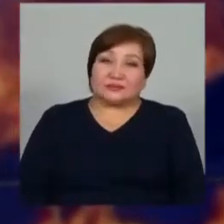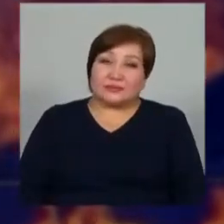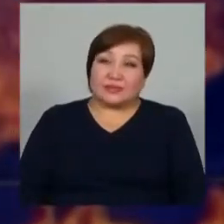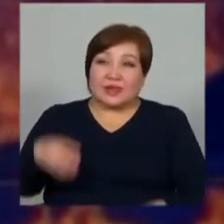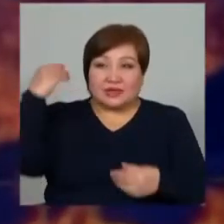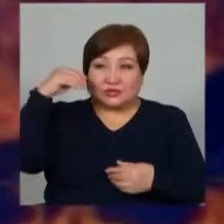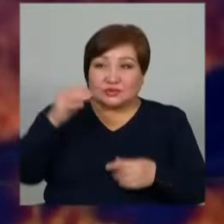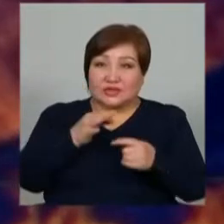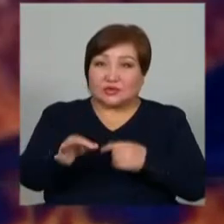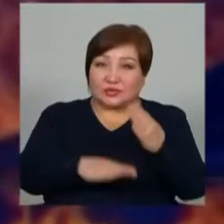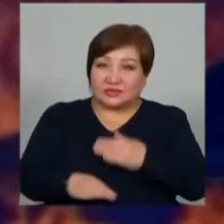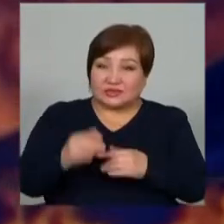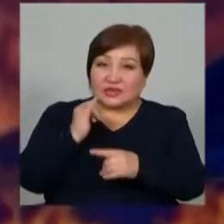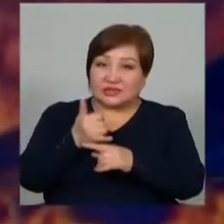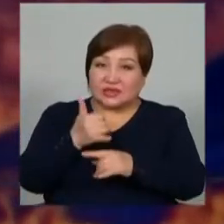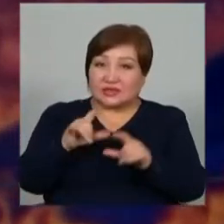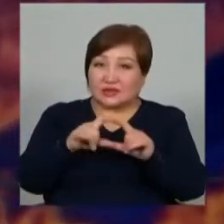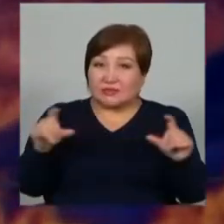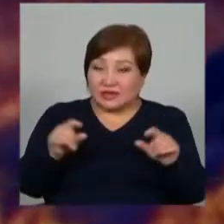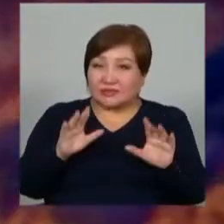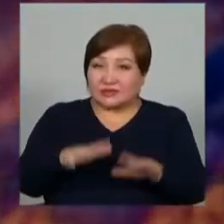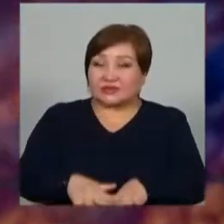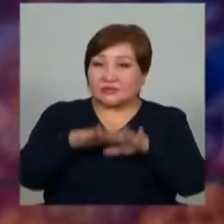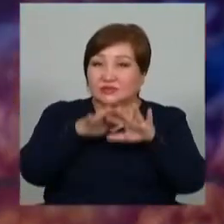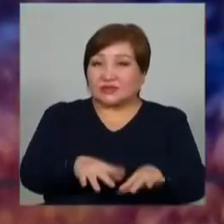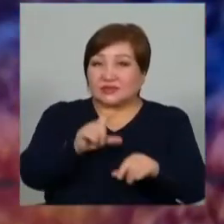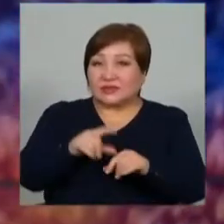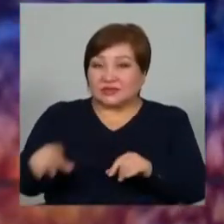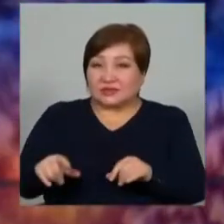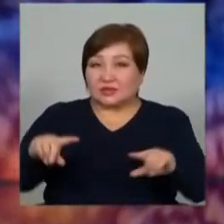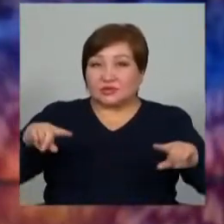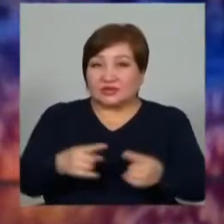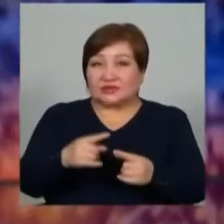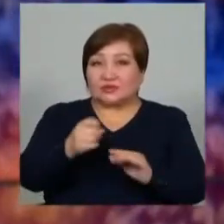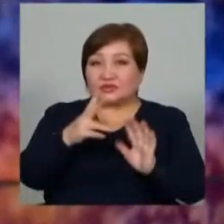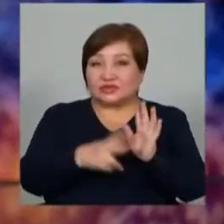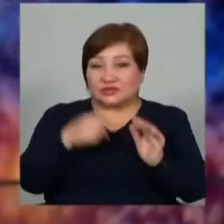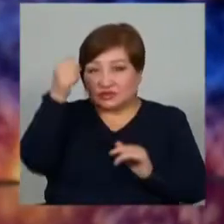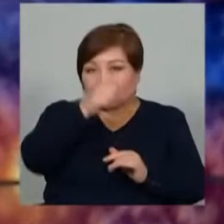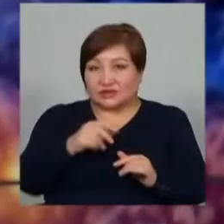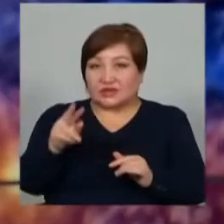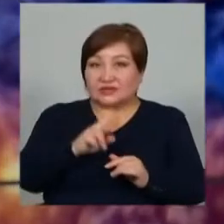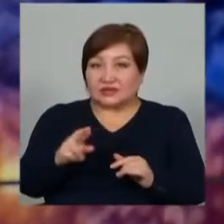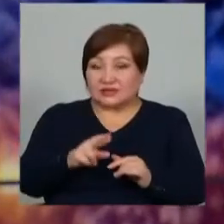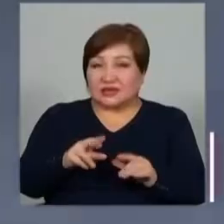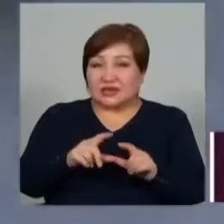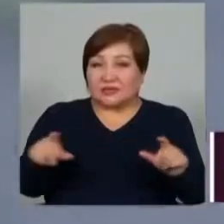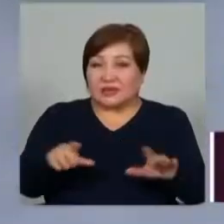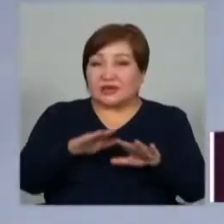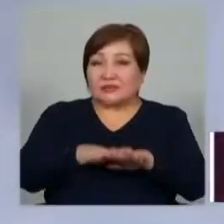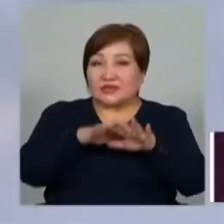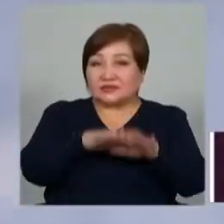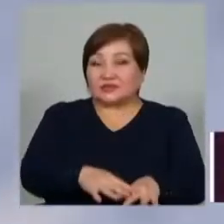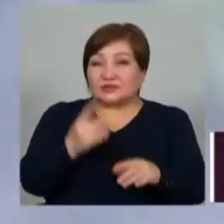Түркістан облысында жанармай бекетіне шабуыл жасаған азаматтар ұсталды. Олар 2017 жылдың қаңтарында бекетке басып кіріп 100 мың